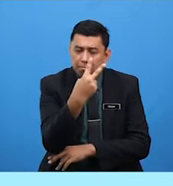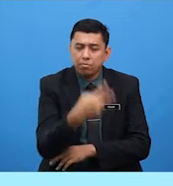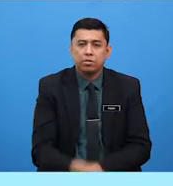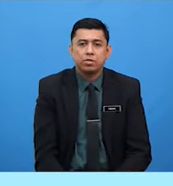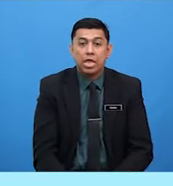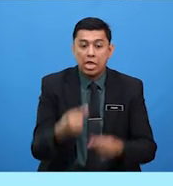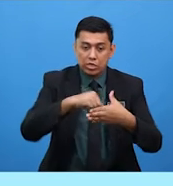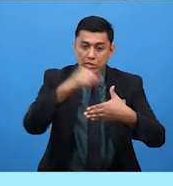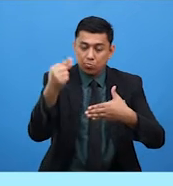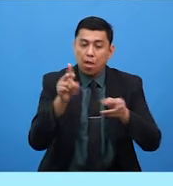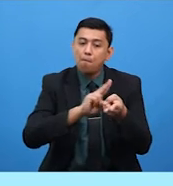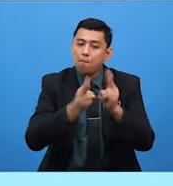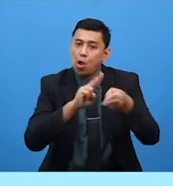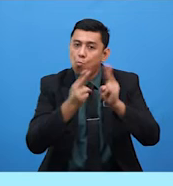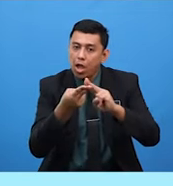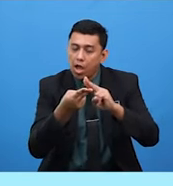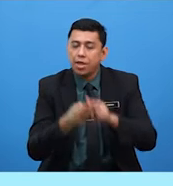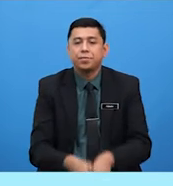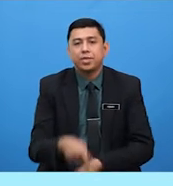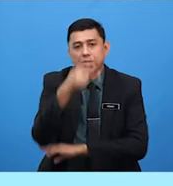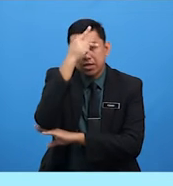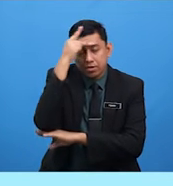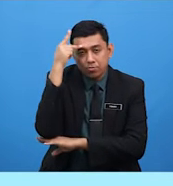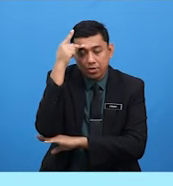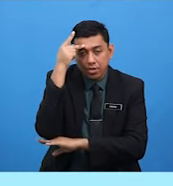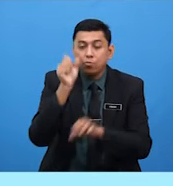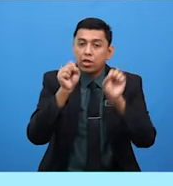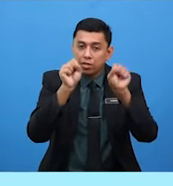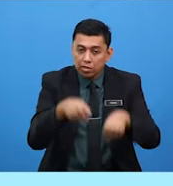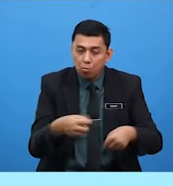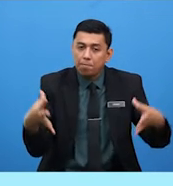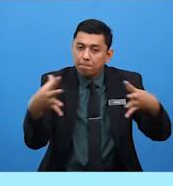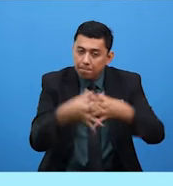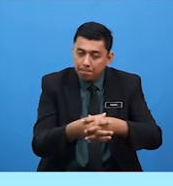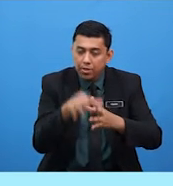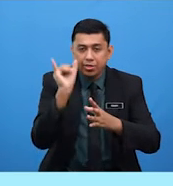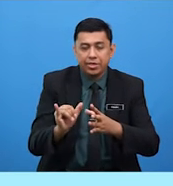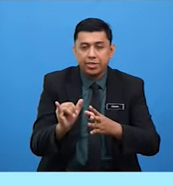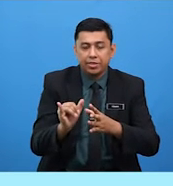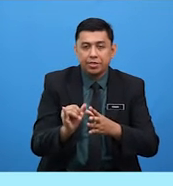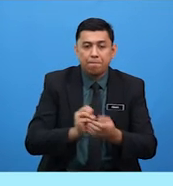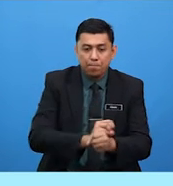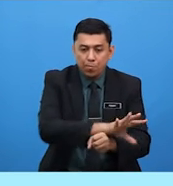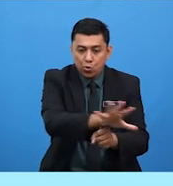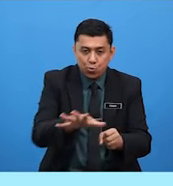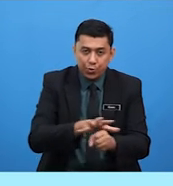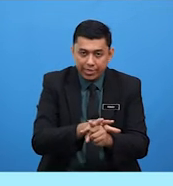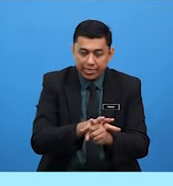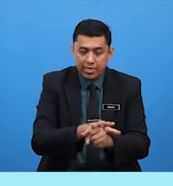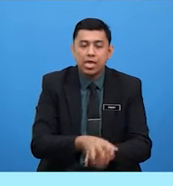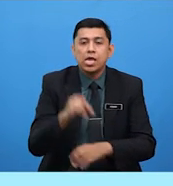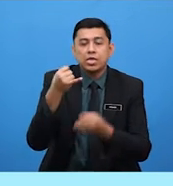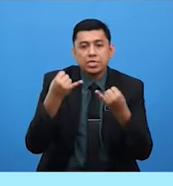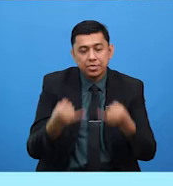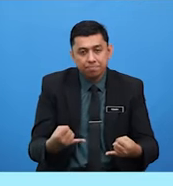jisim gas pula berubah-ubah kerana kebolehmampatannya yang mempengaruhi jisimnya.